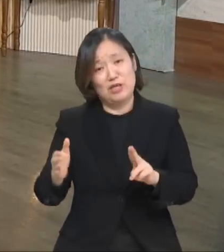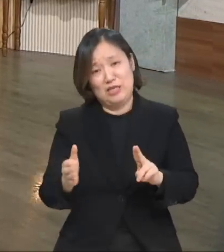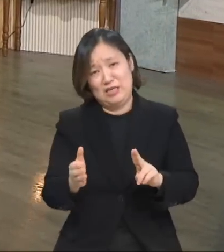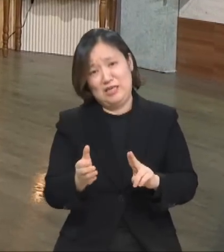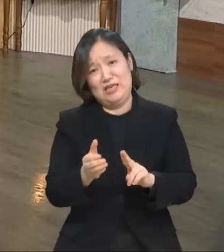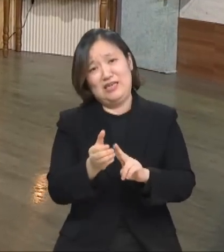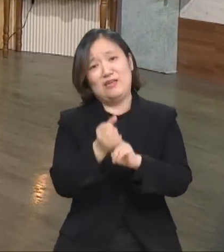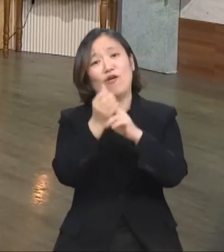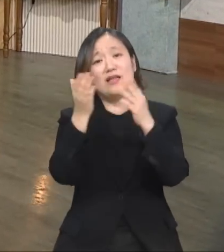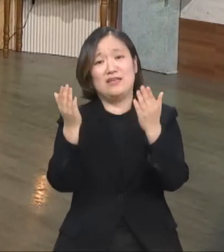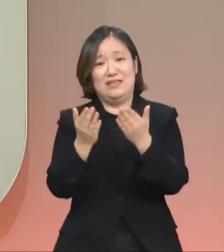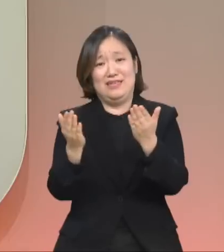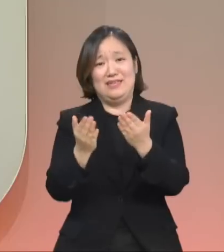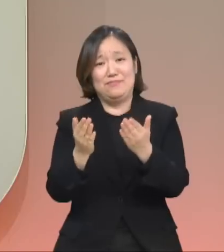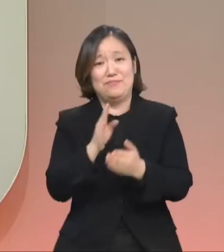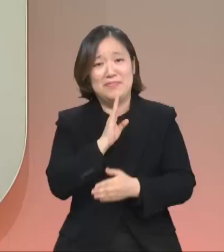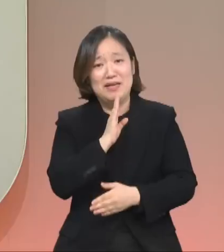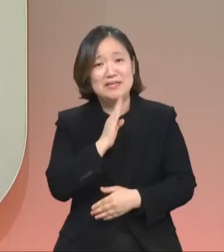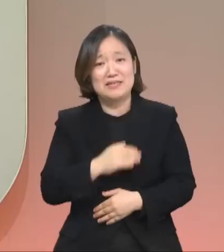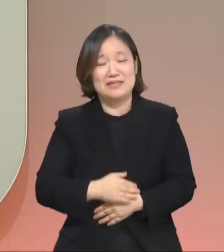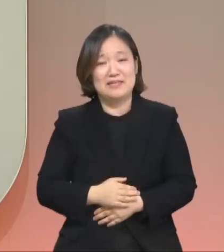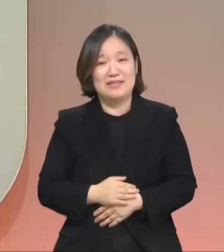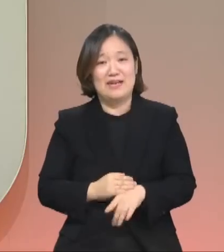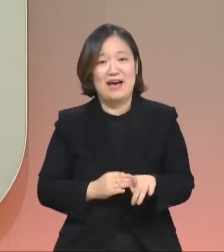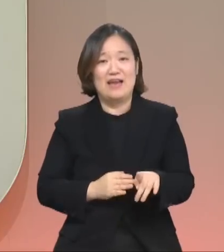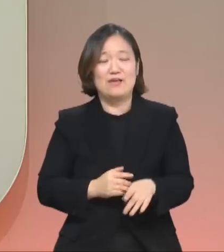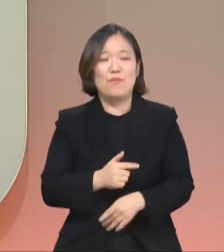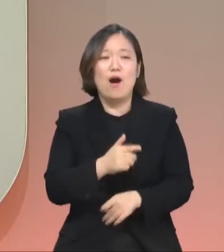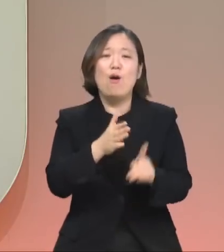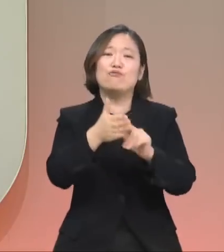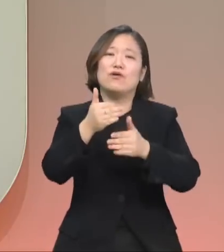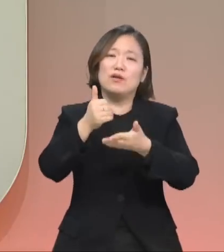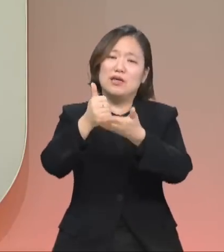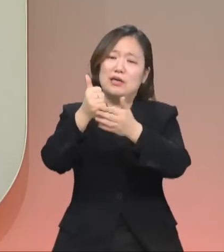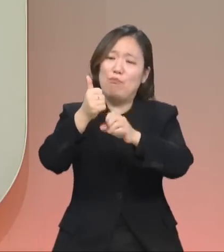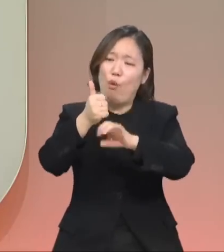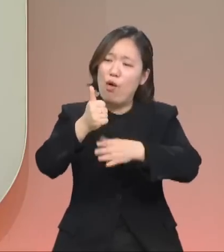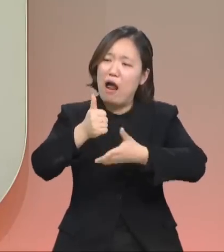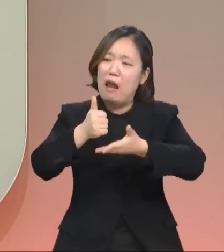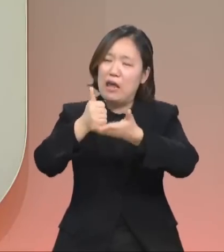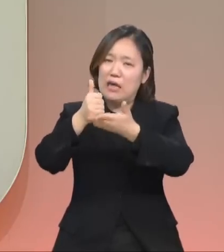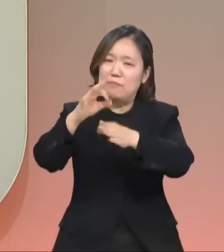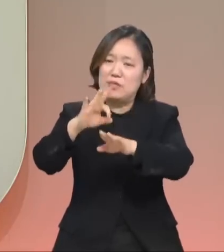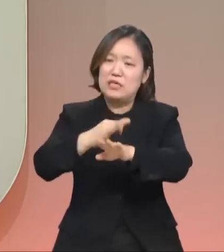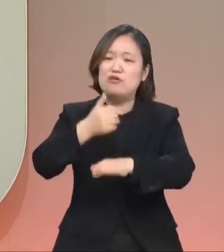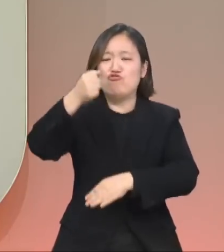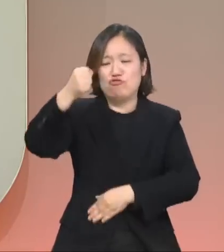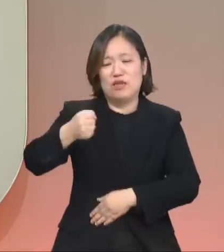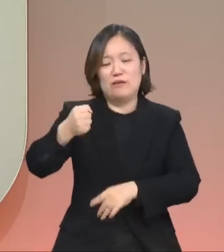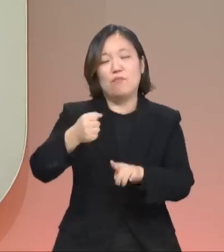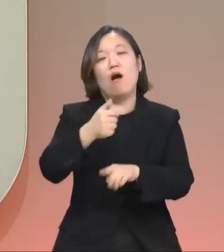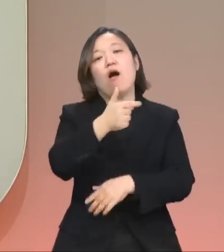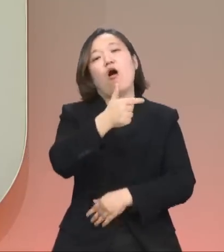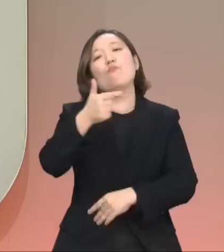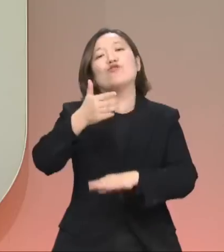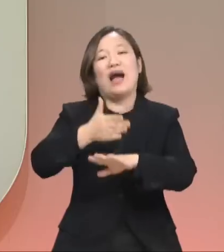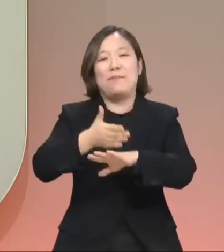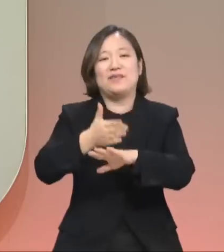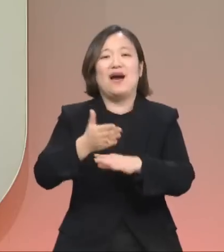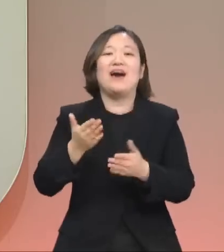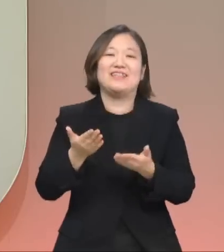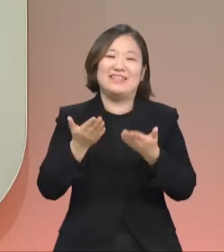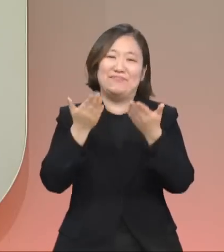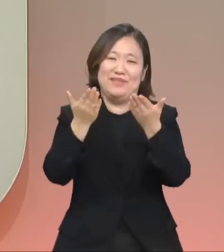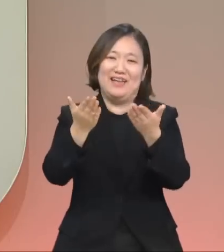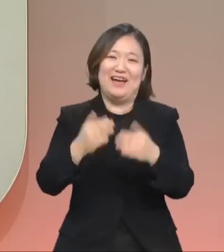부처님 보살님 신중리 정말 정말 감사드립니다 우리 불자님 이렇게 또 소중한 사연의